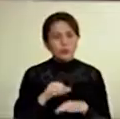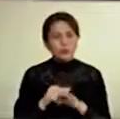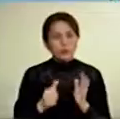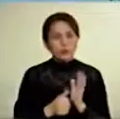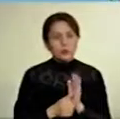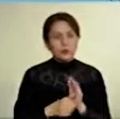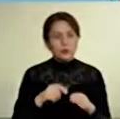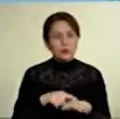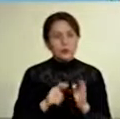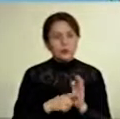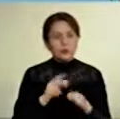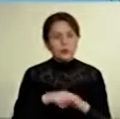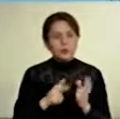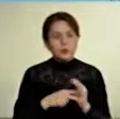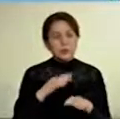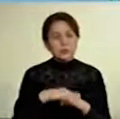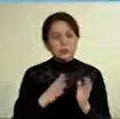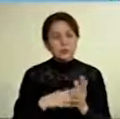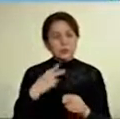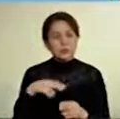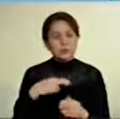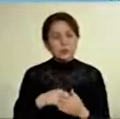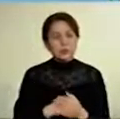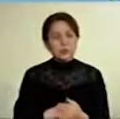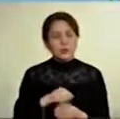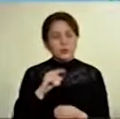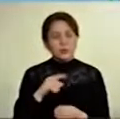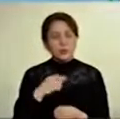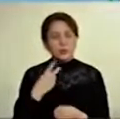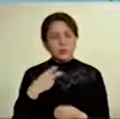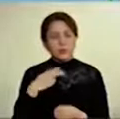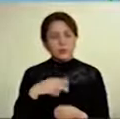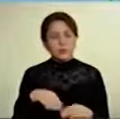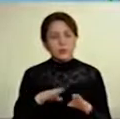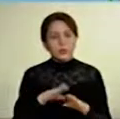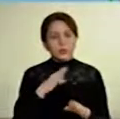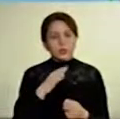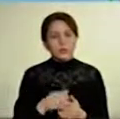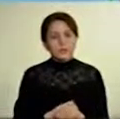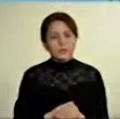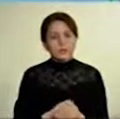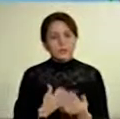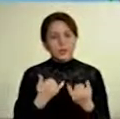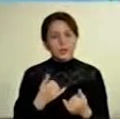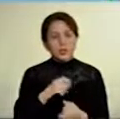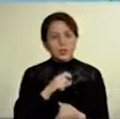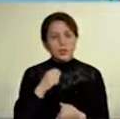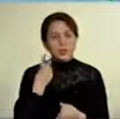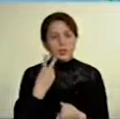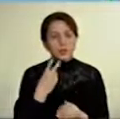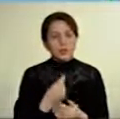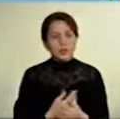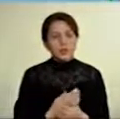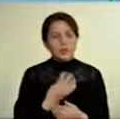16, 17, 18, 19, 20. Ya'ni bu 20 ga teng ekan. Endi Y2, ya'ni